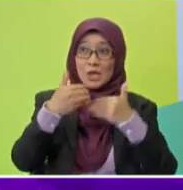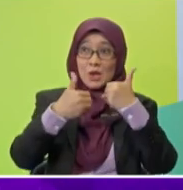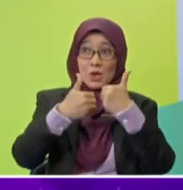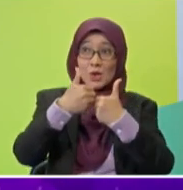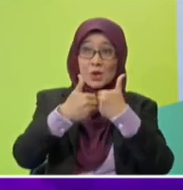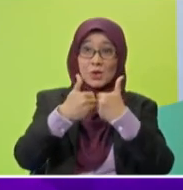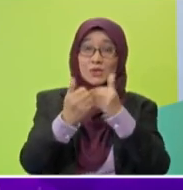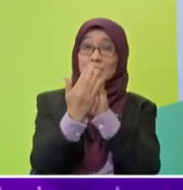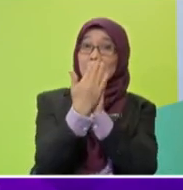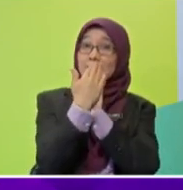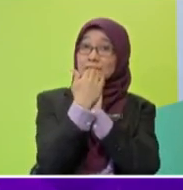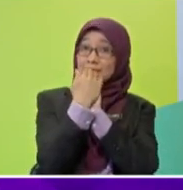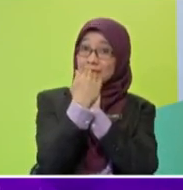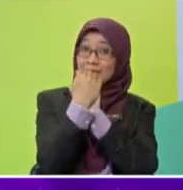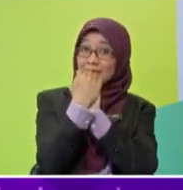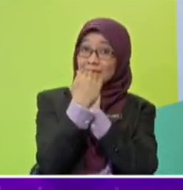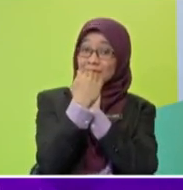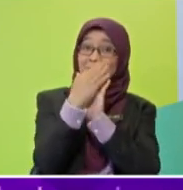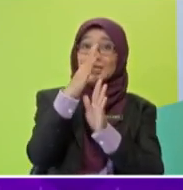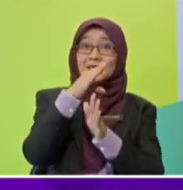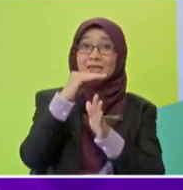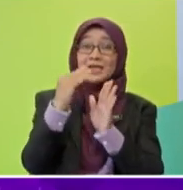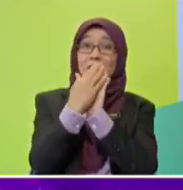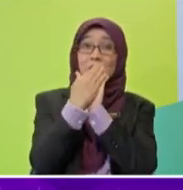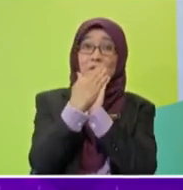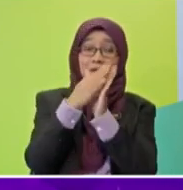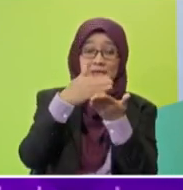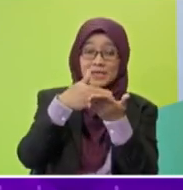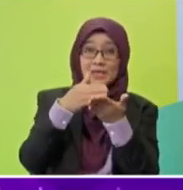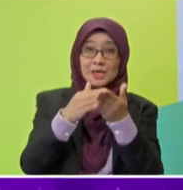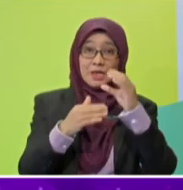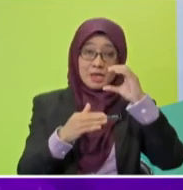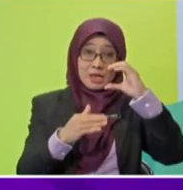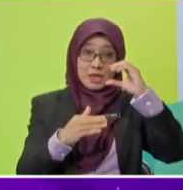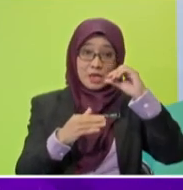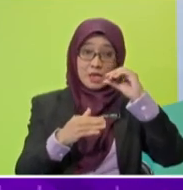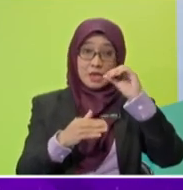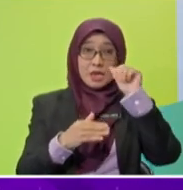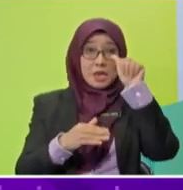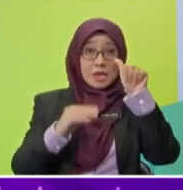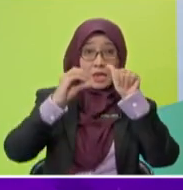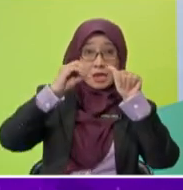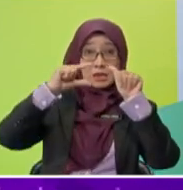sandwich dan roti berceng ah tebal adalah roti yang gambar